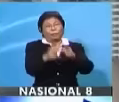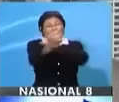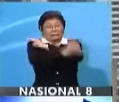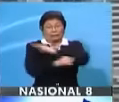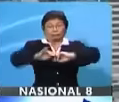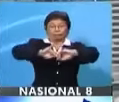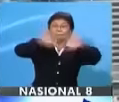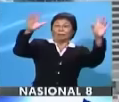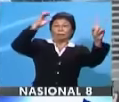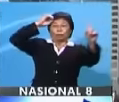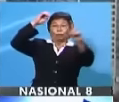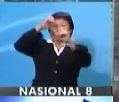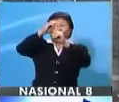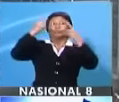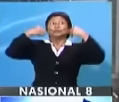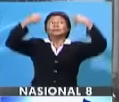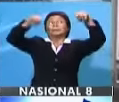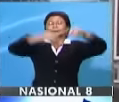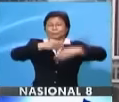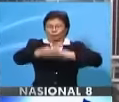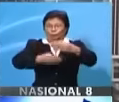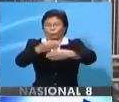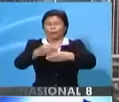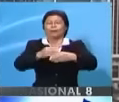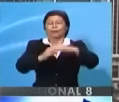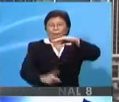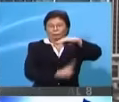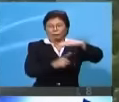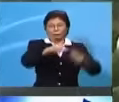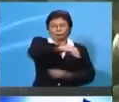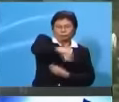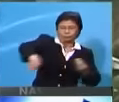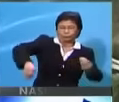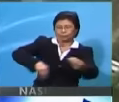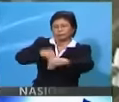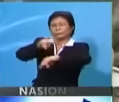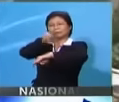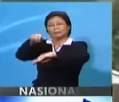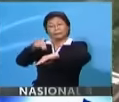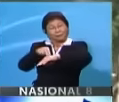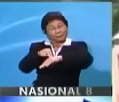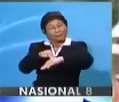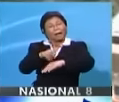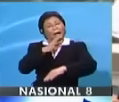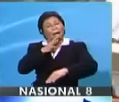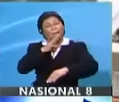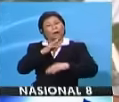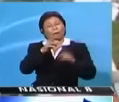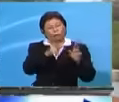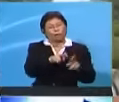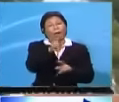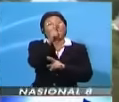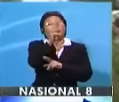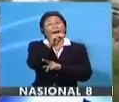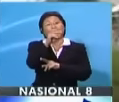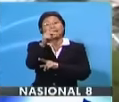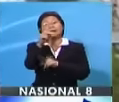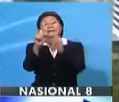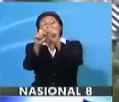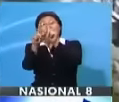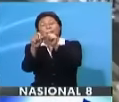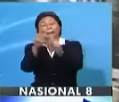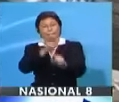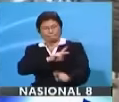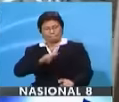dengan objektif mencapai kemajuan melalui dasar transformasi nasional. Menyentuh mengenai rancangan Malaysia ke-11,